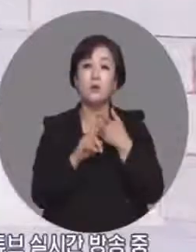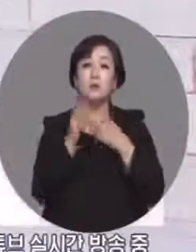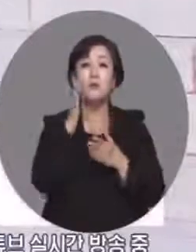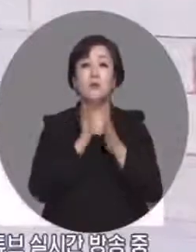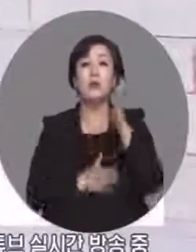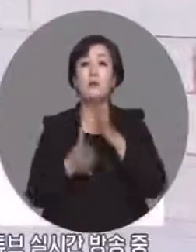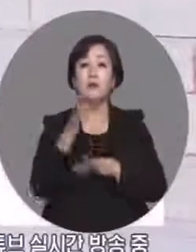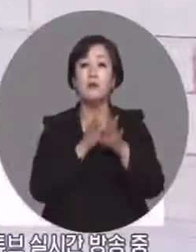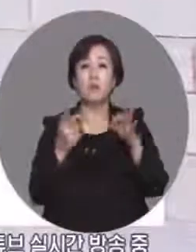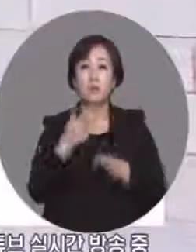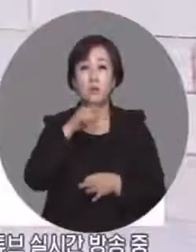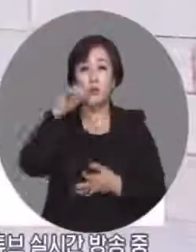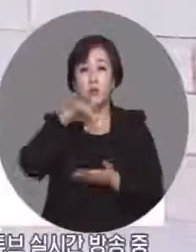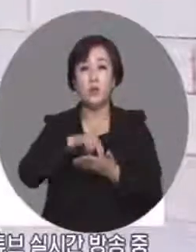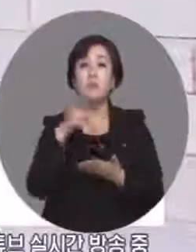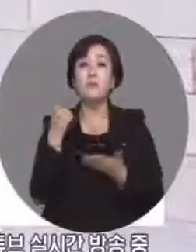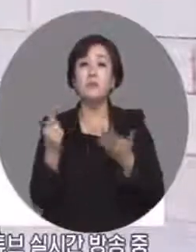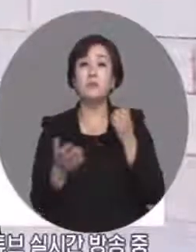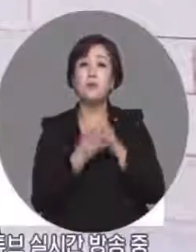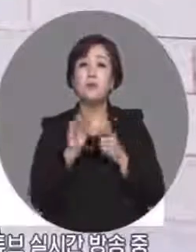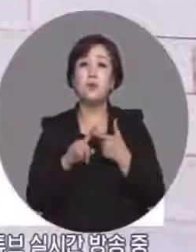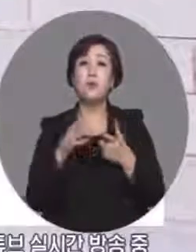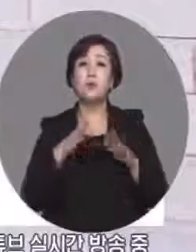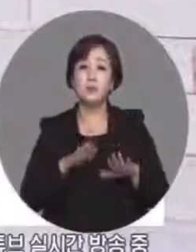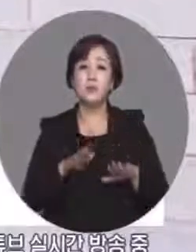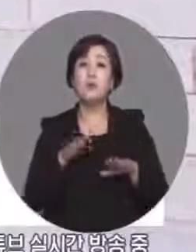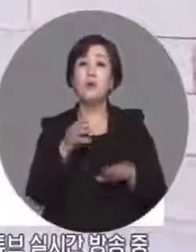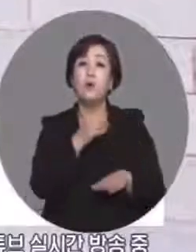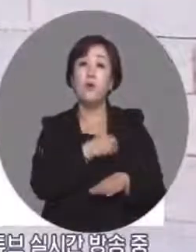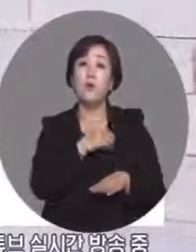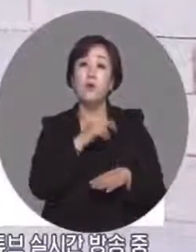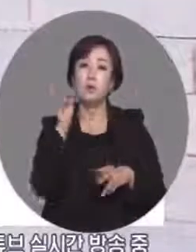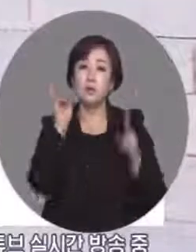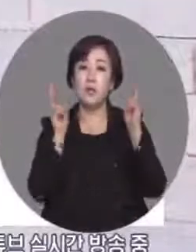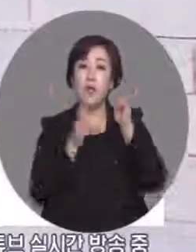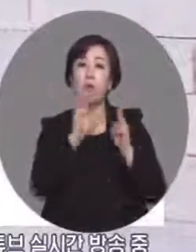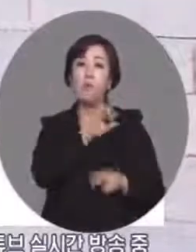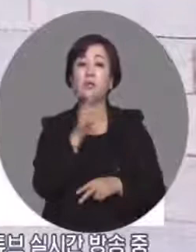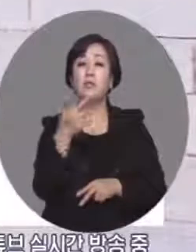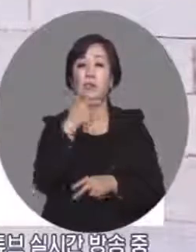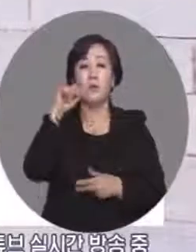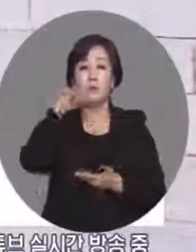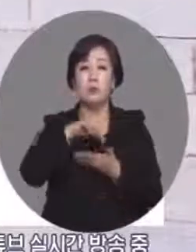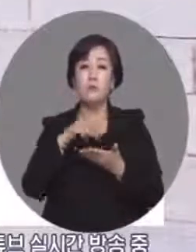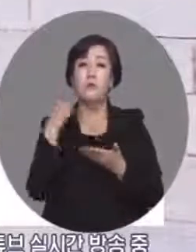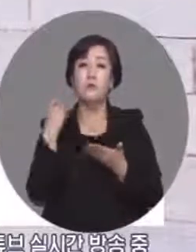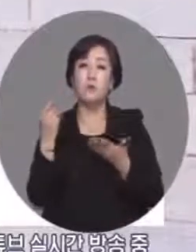굉장히 어렵고 또 저희들 회원사도 굉장히 어려운 지금 상황입니다. 그래서